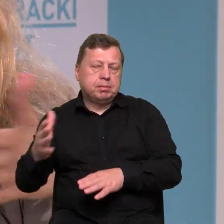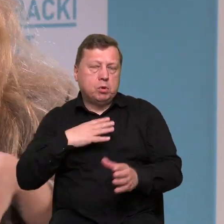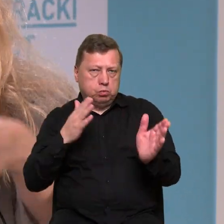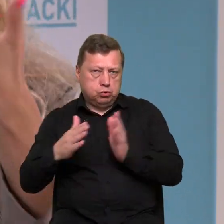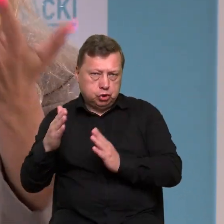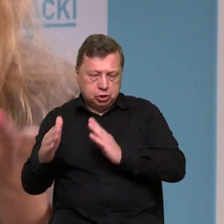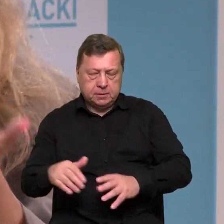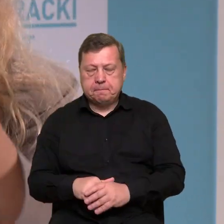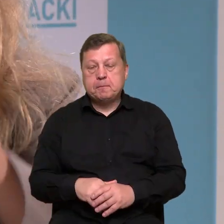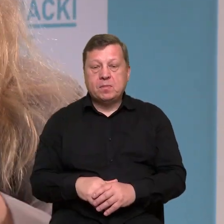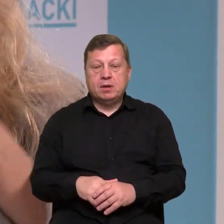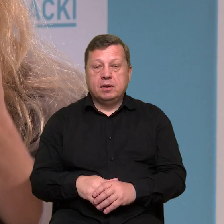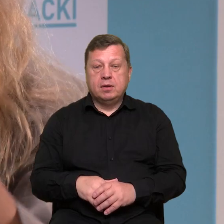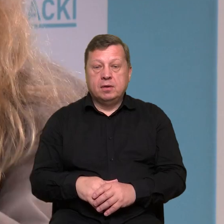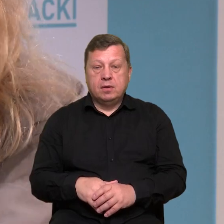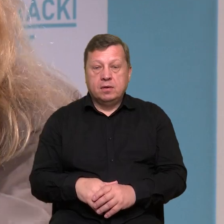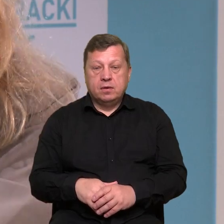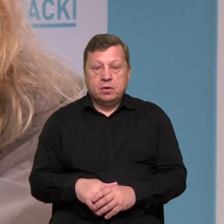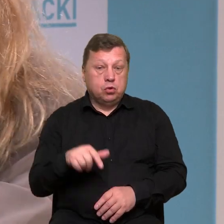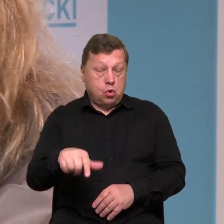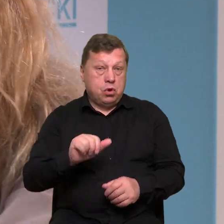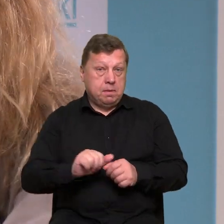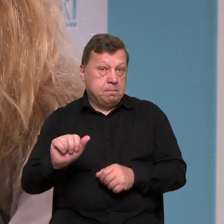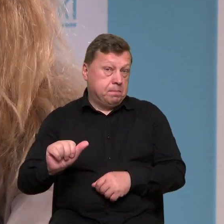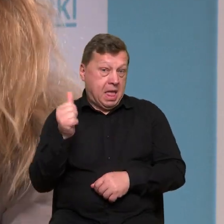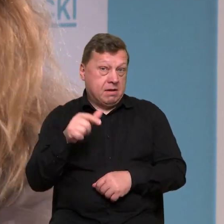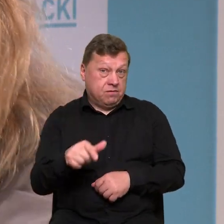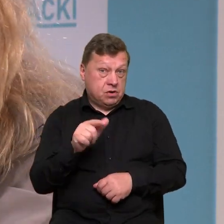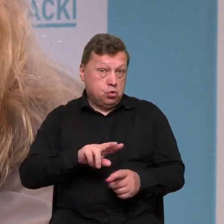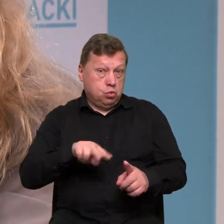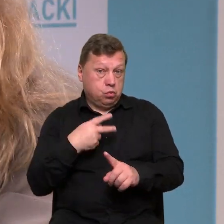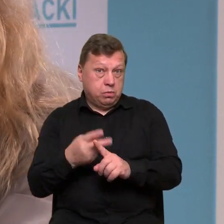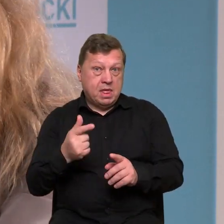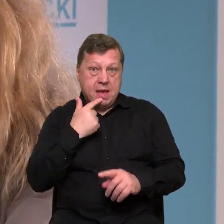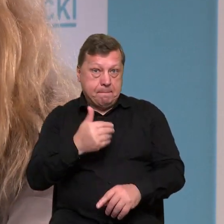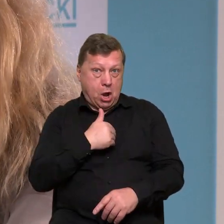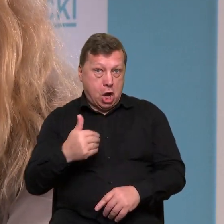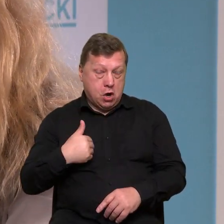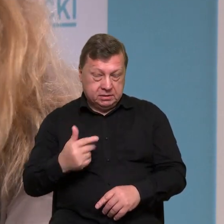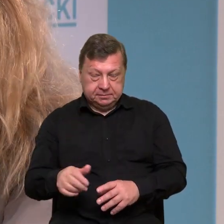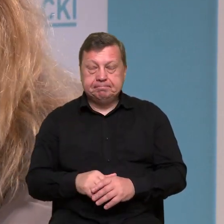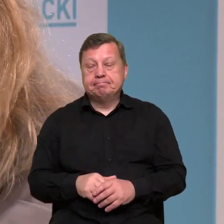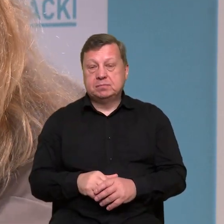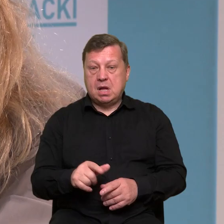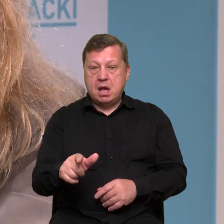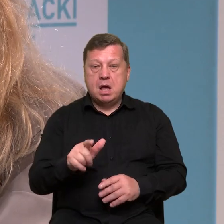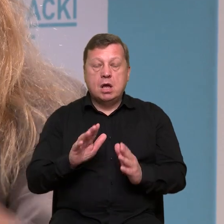To by pierwsze moje tłumaczenie mojej powieści nastąpi na polski. Jest świetna księgarnia w